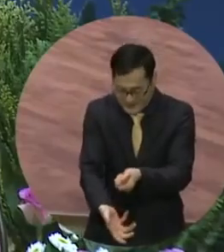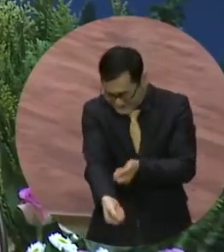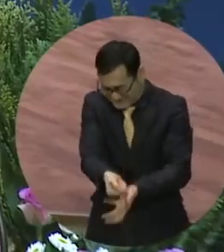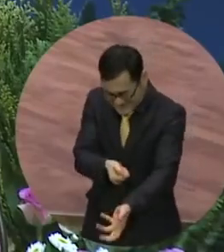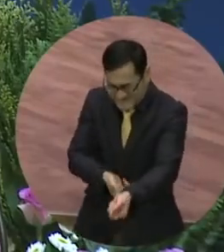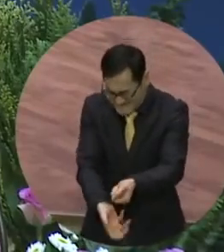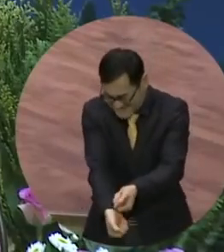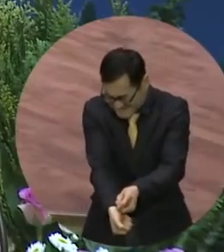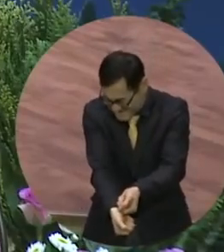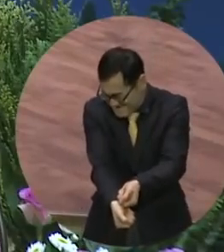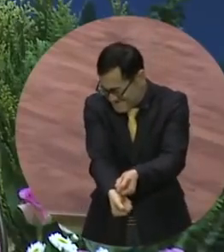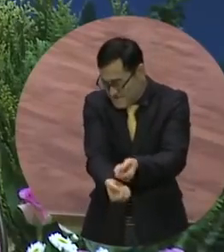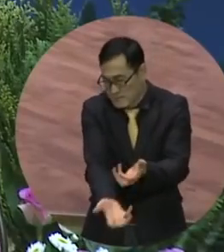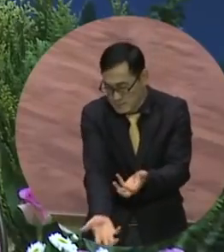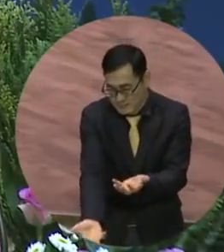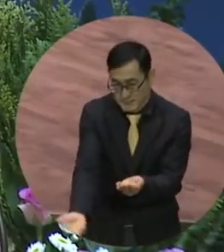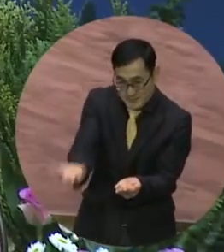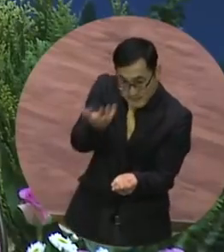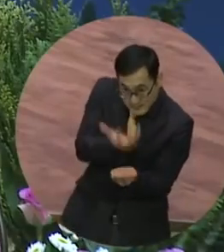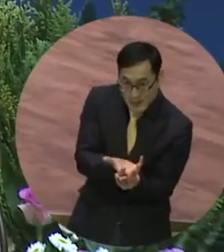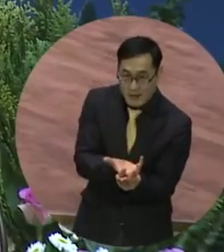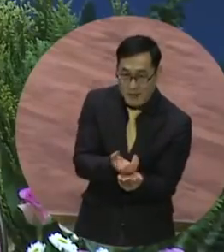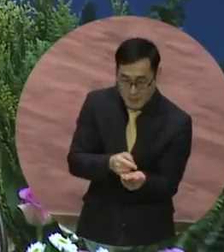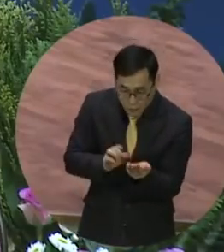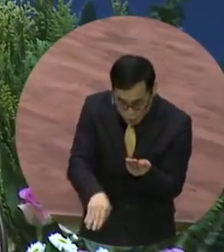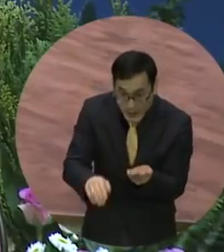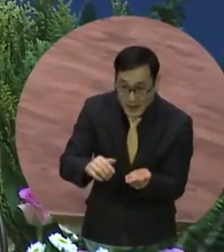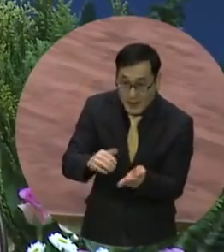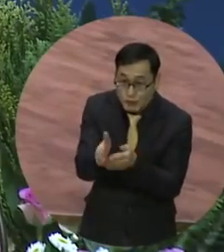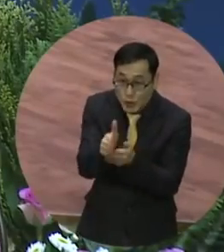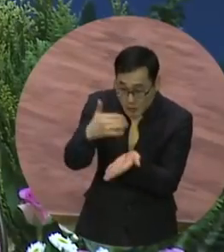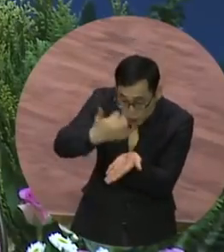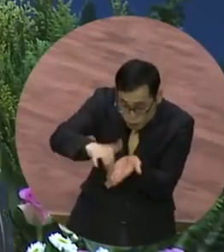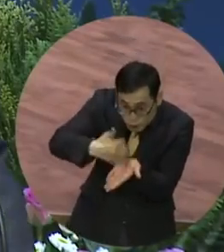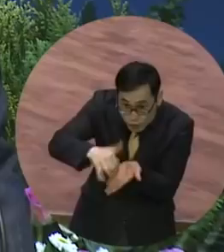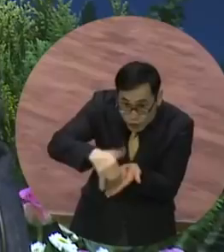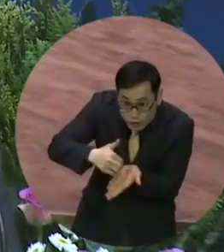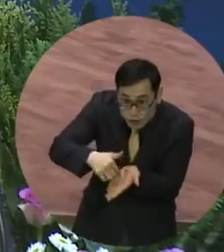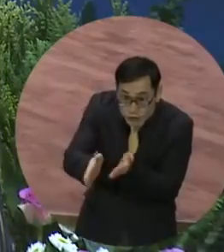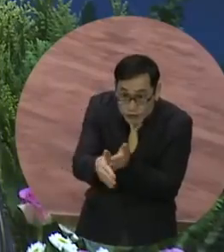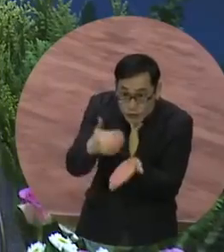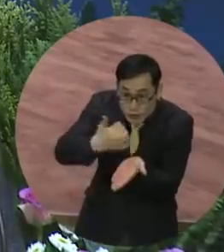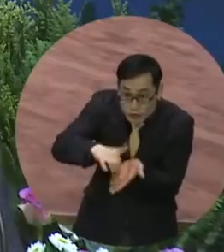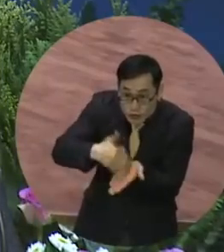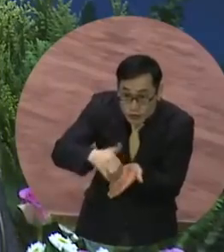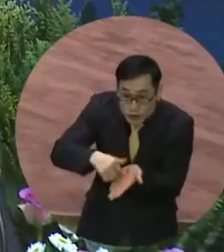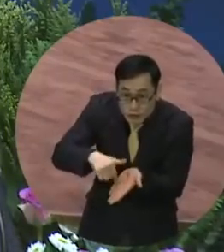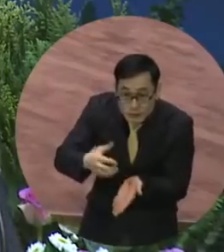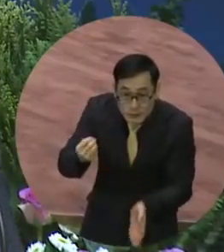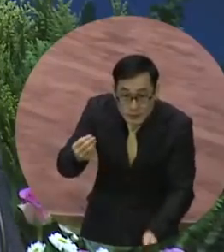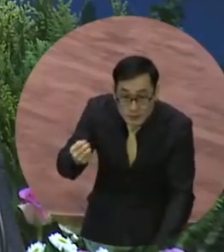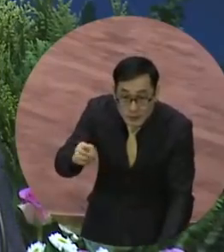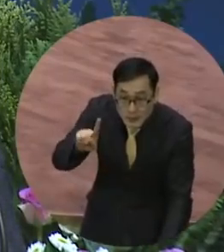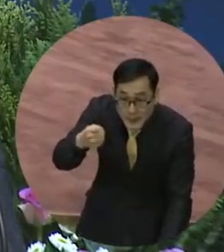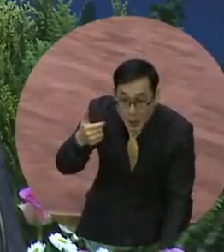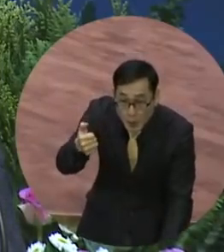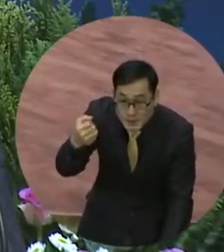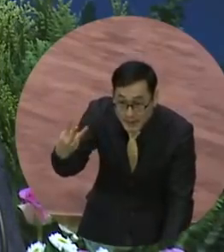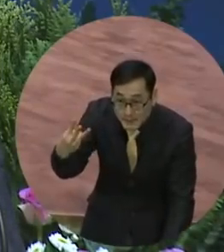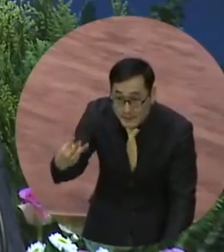그래서 153마리라 그랬어. 모나미가 153이죠. 그게 믿는 사람이라서 그렇게 성언한 거예요.